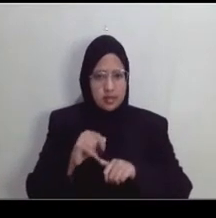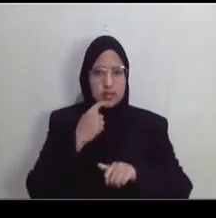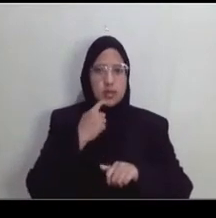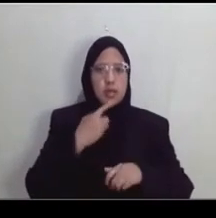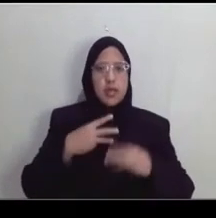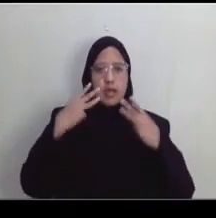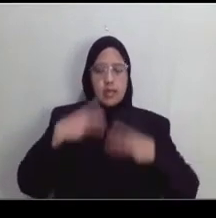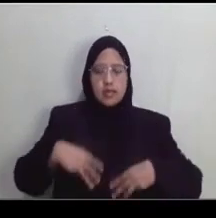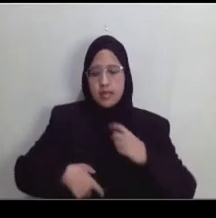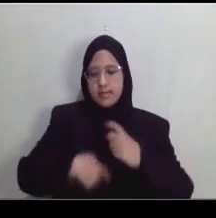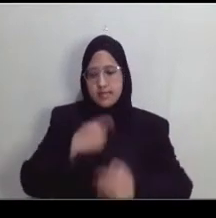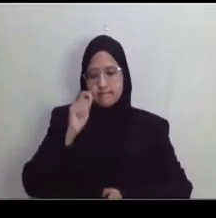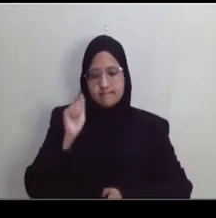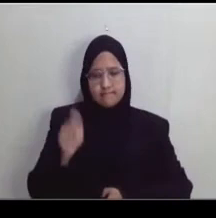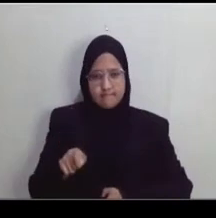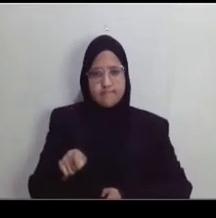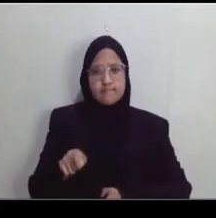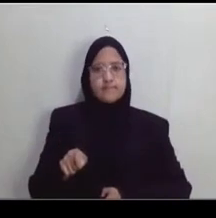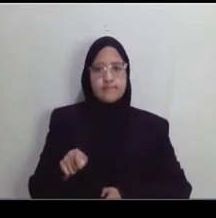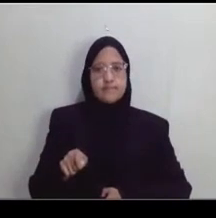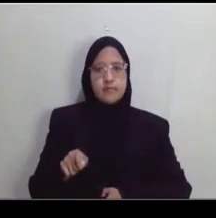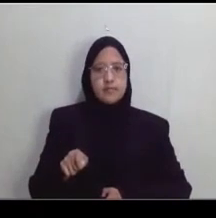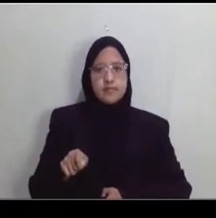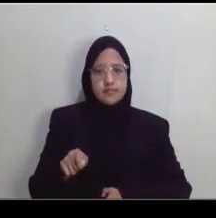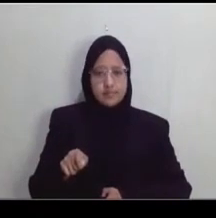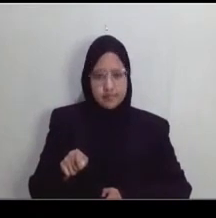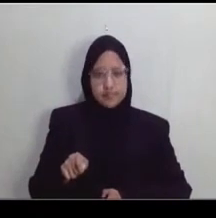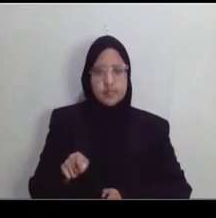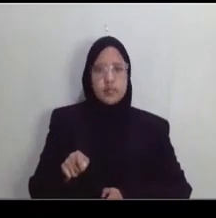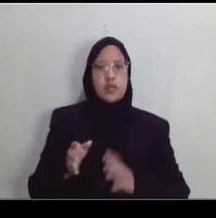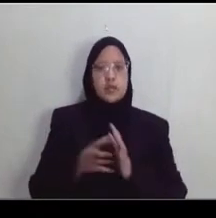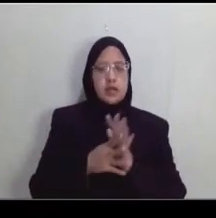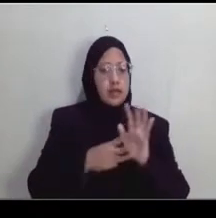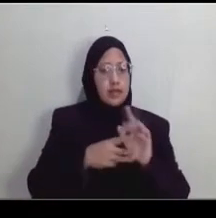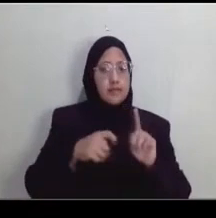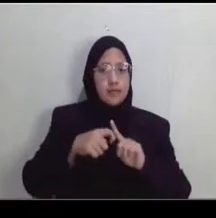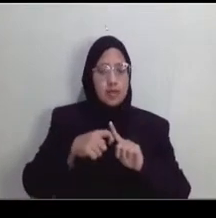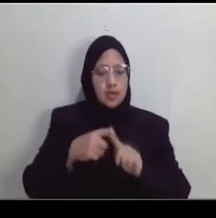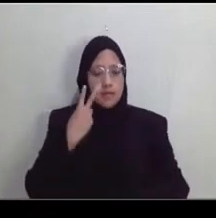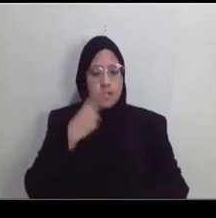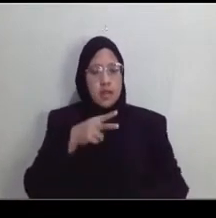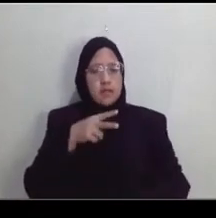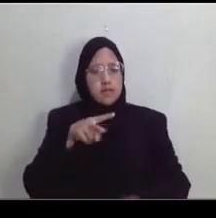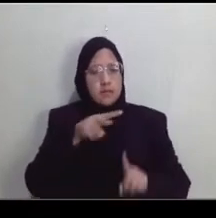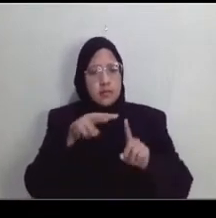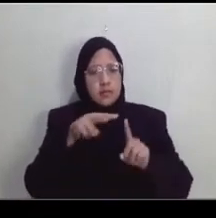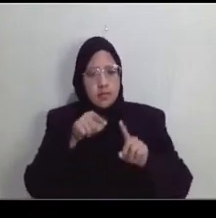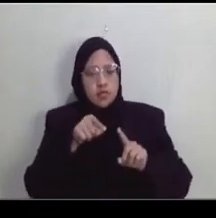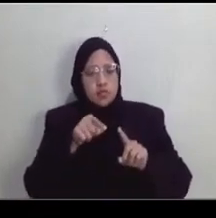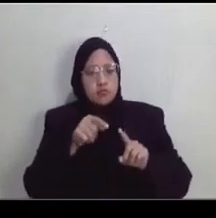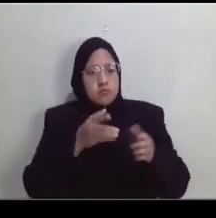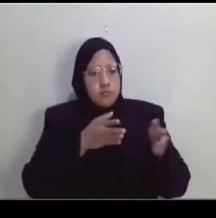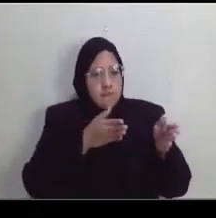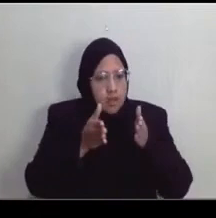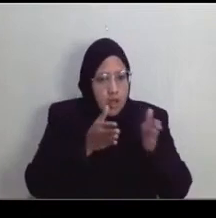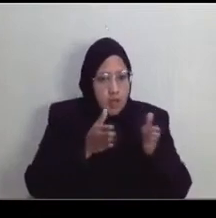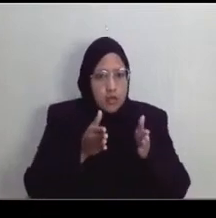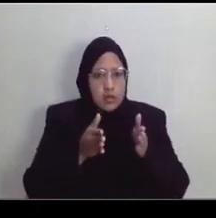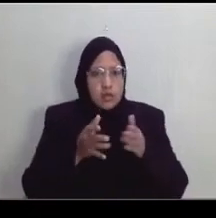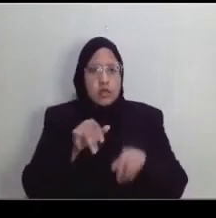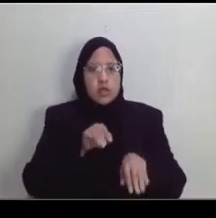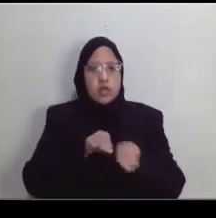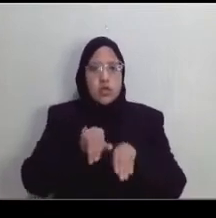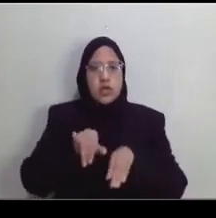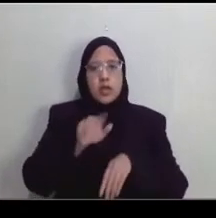hakim konstitusi serta keniscayaan kehadiran majelis kehormatan dalam konteks itu sebagaimana diuraikan pada paragraf 5.6